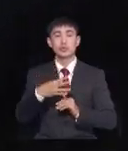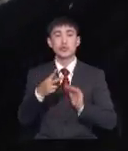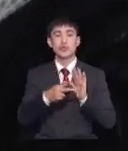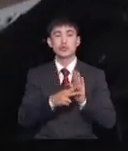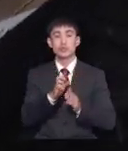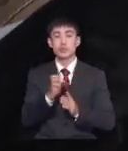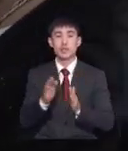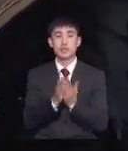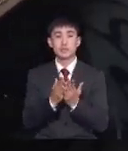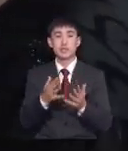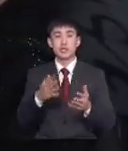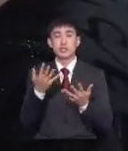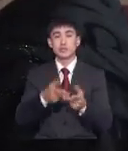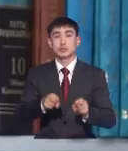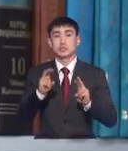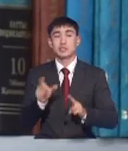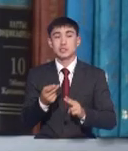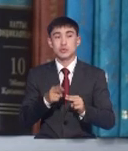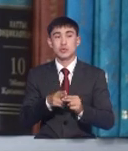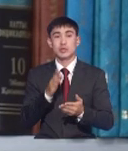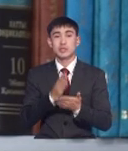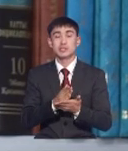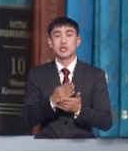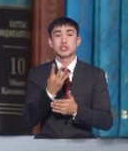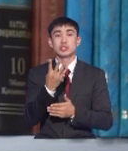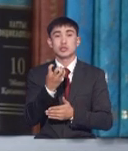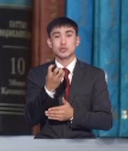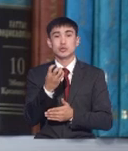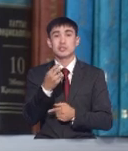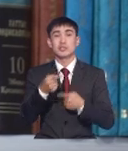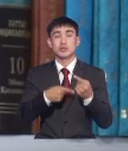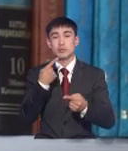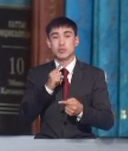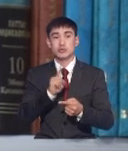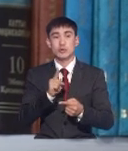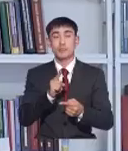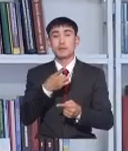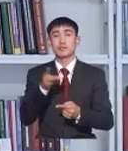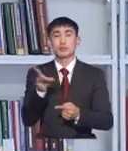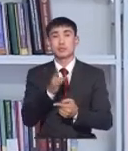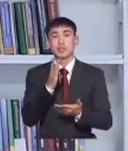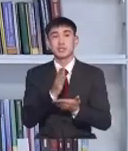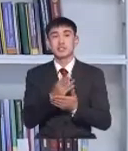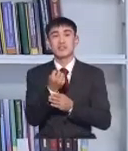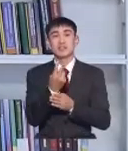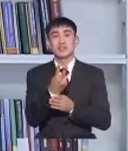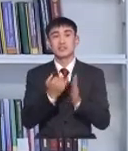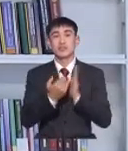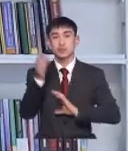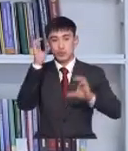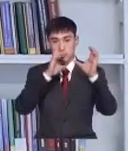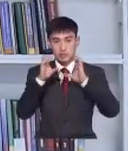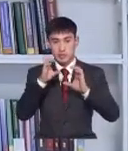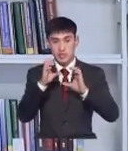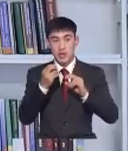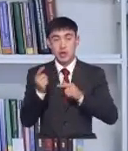библиотек число специалистов которых составляет около 400 следует отметить что в Республике действует 12 высших учебных